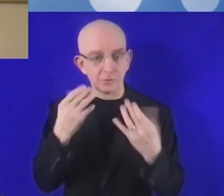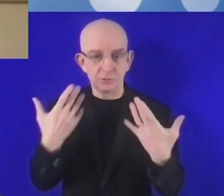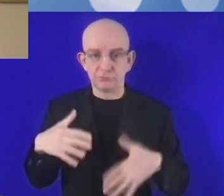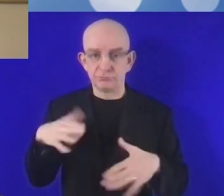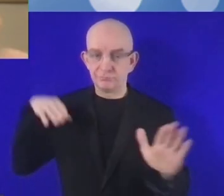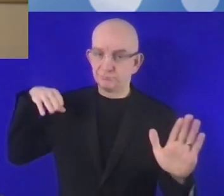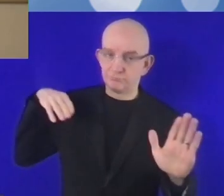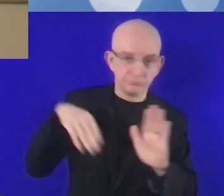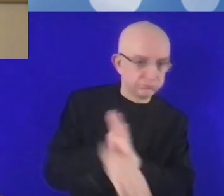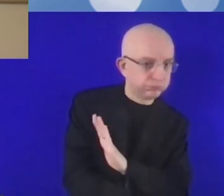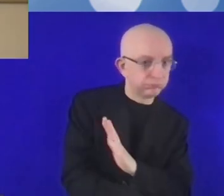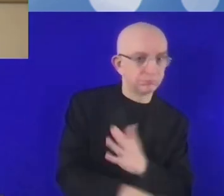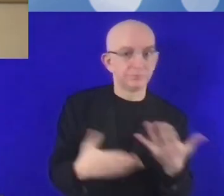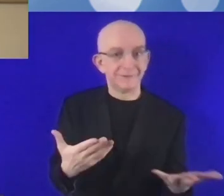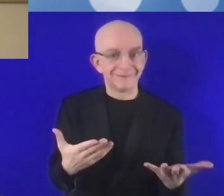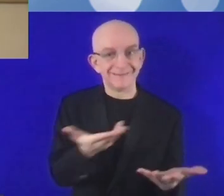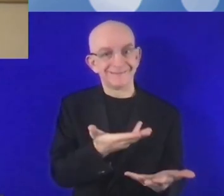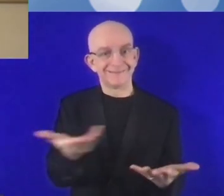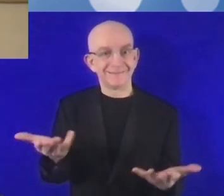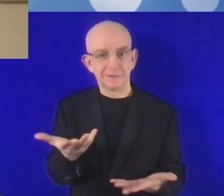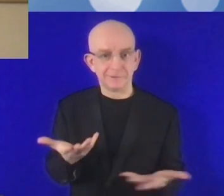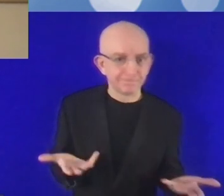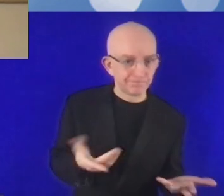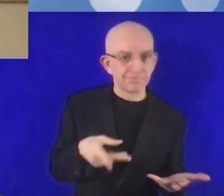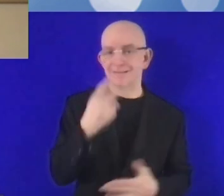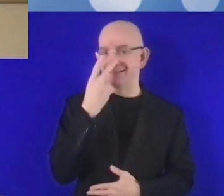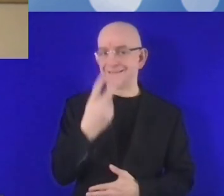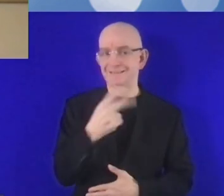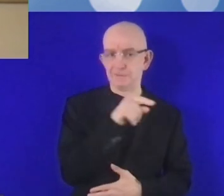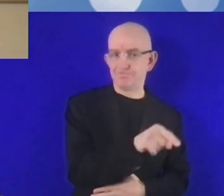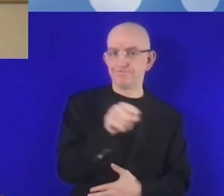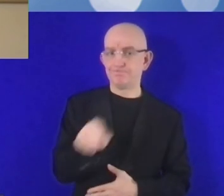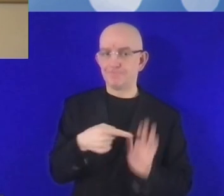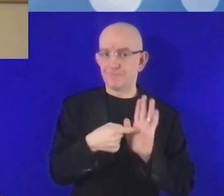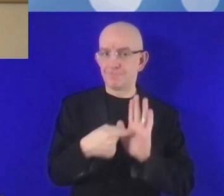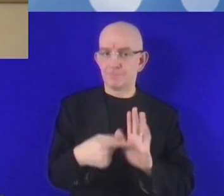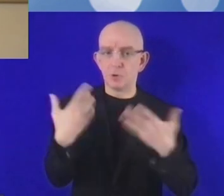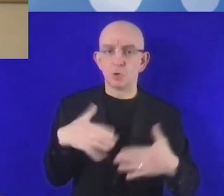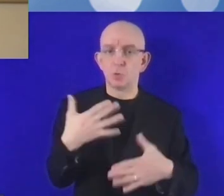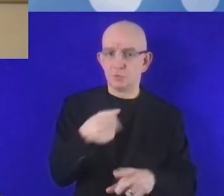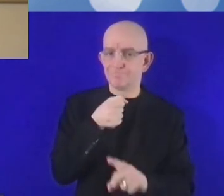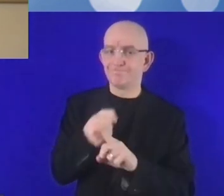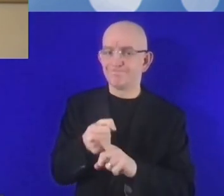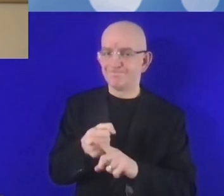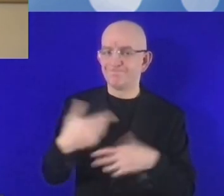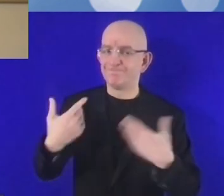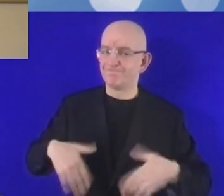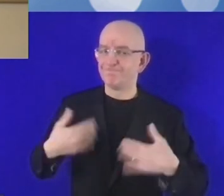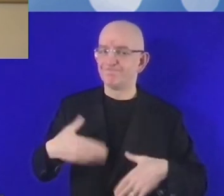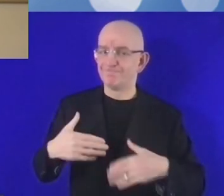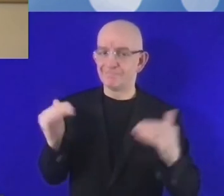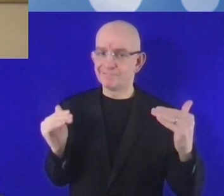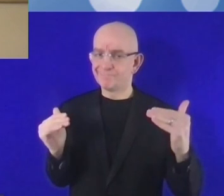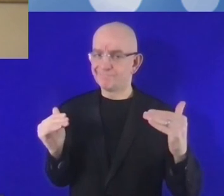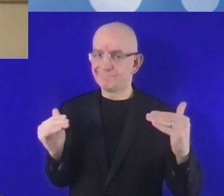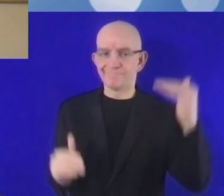意义上说，在这些孩子就是成为失去的一代，他们不可能使用远程教育。这就是一个鸿